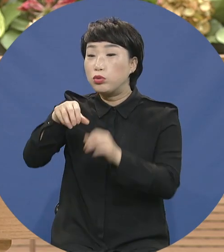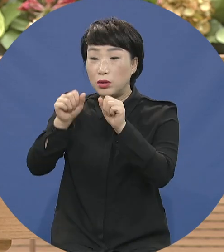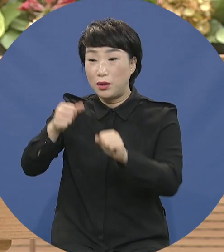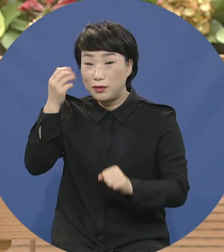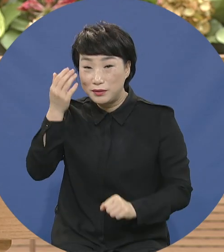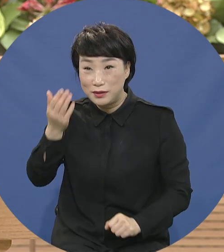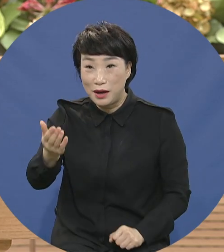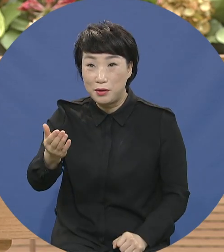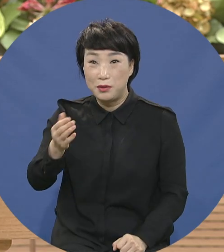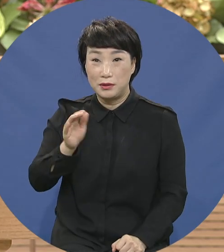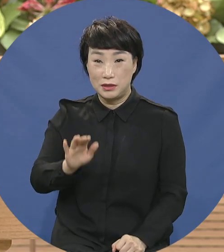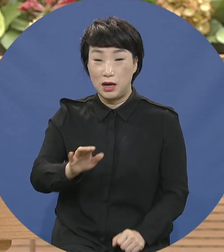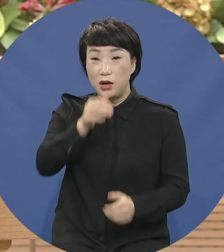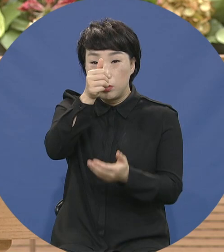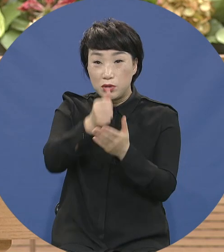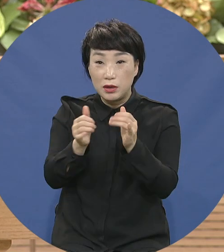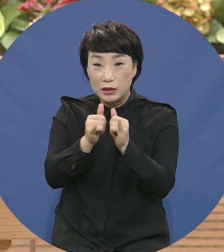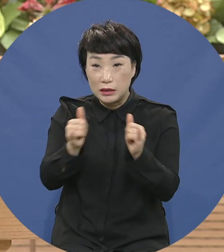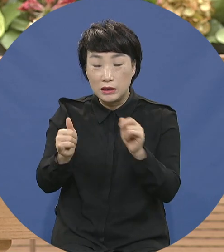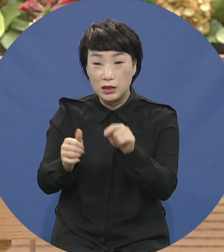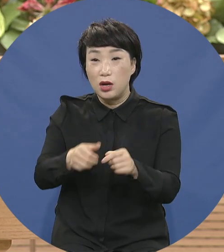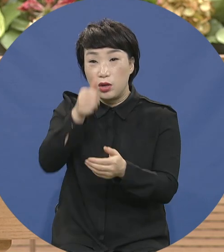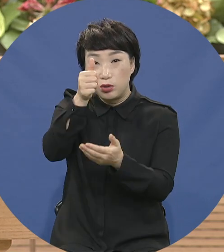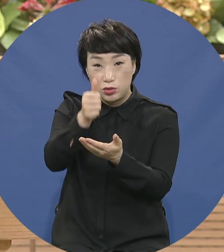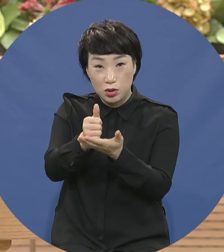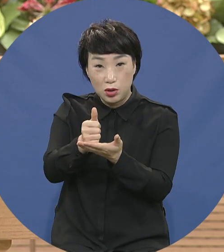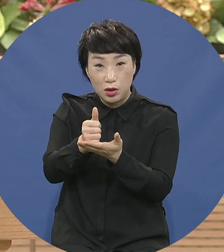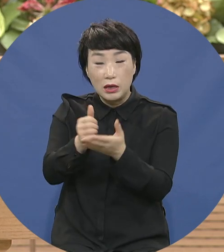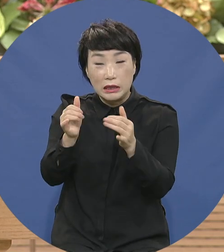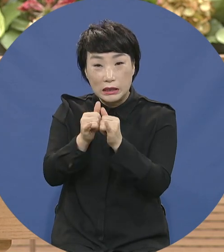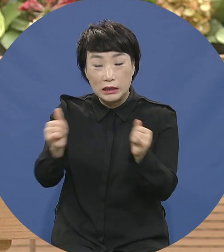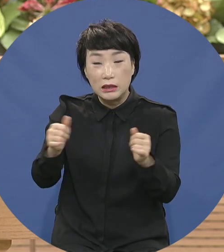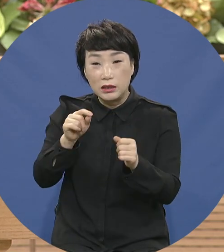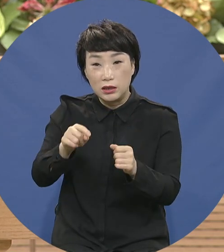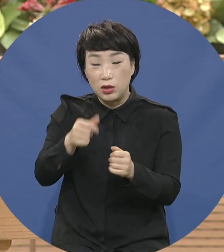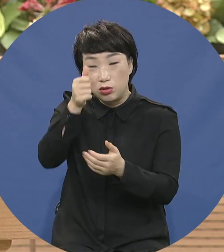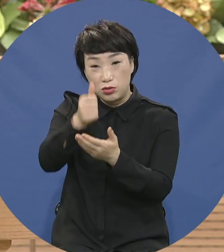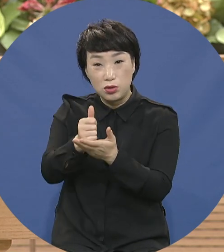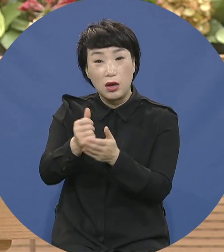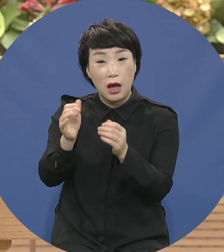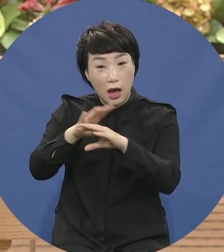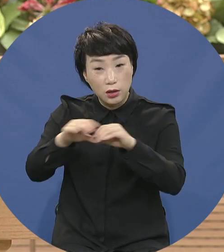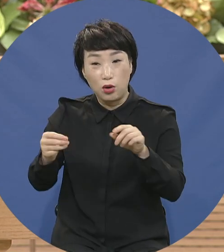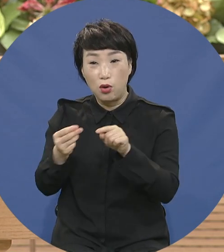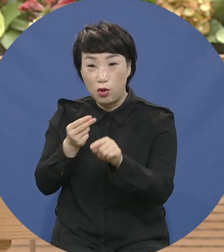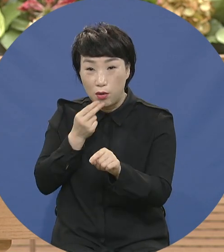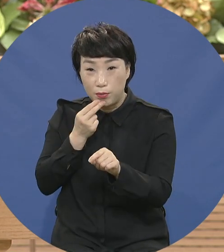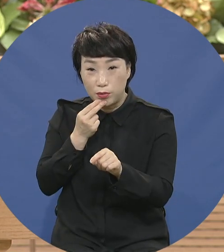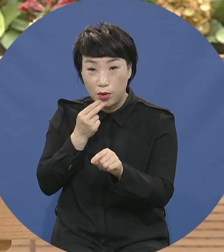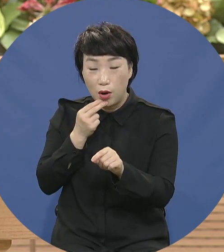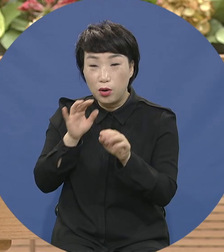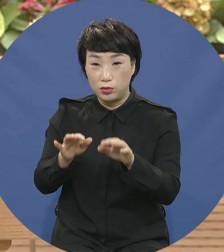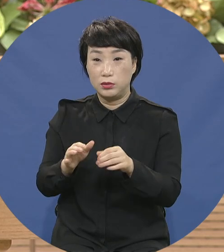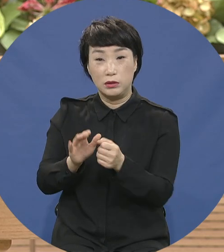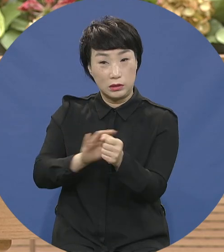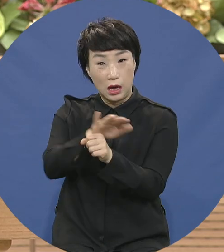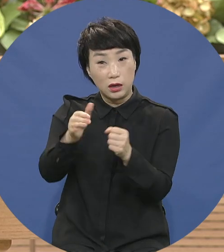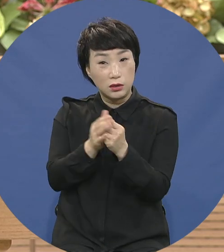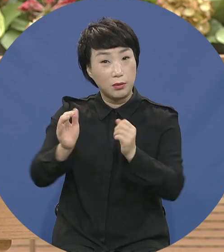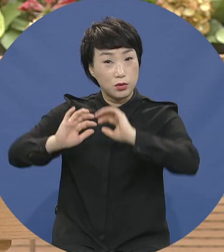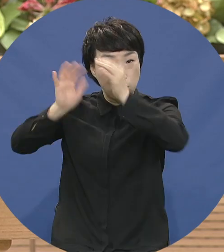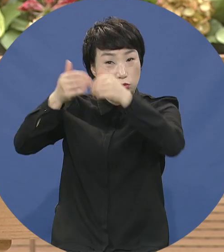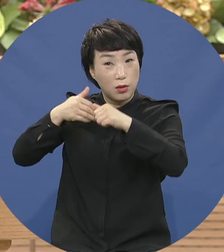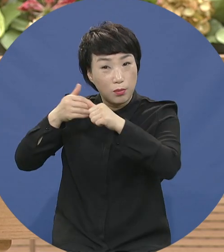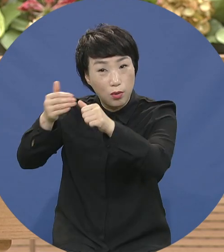갔고, 죄인을 죄인 그대로 해결하지 않고 사랑해서